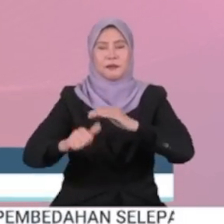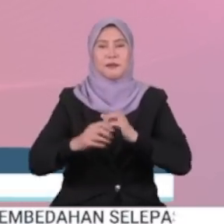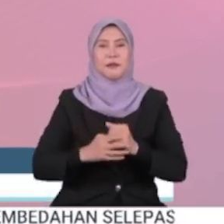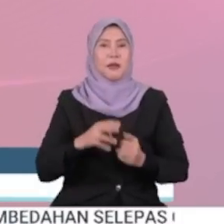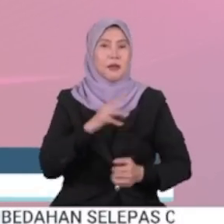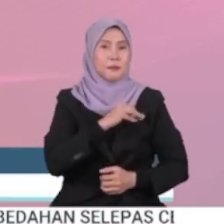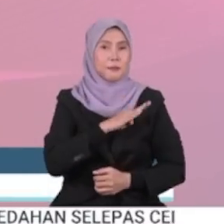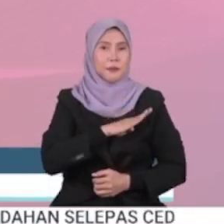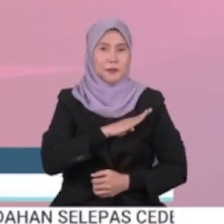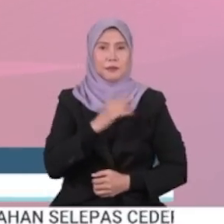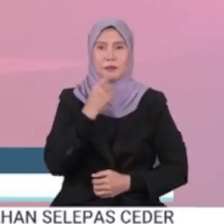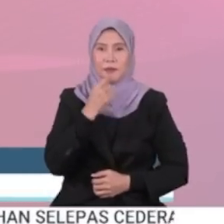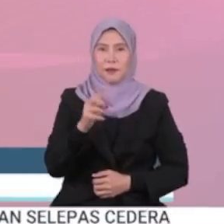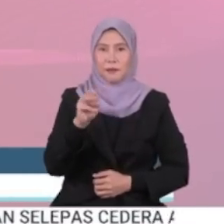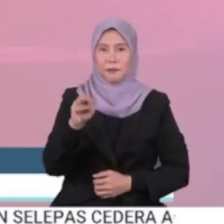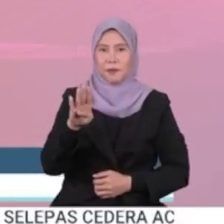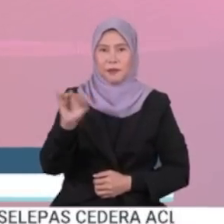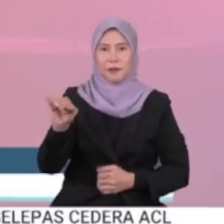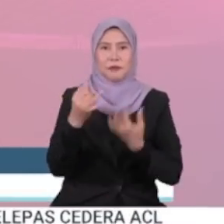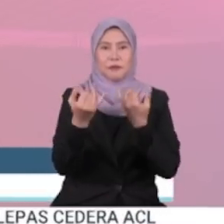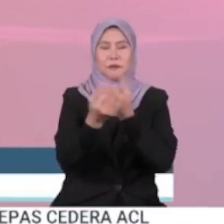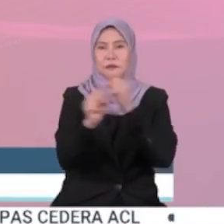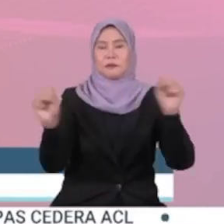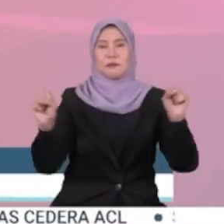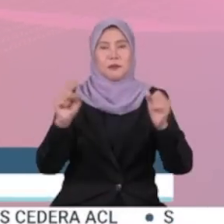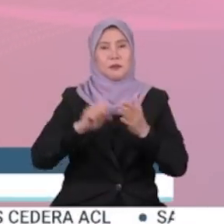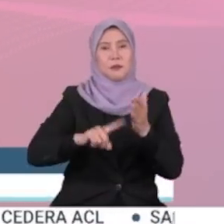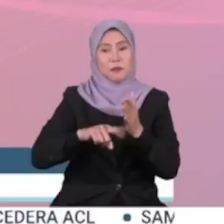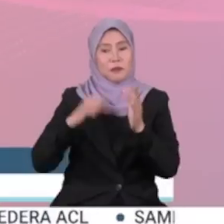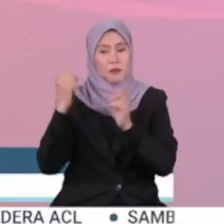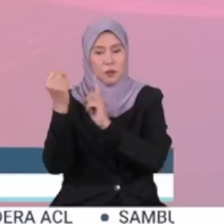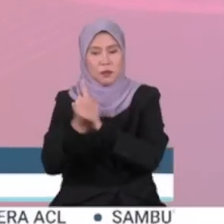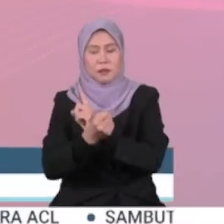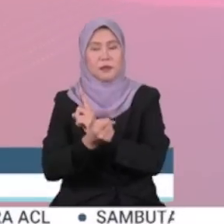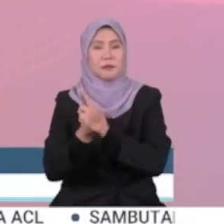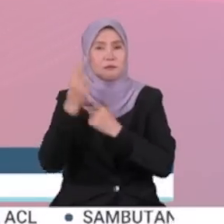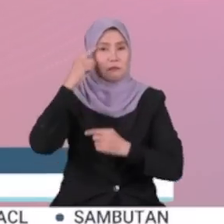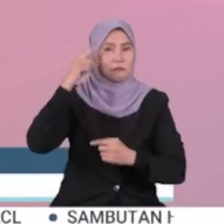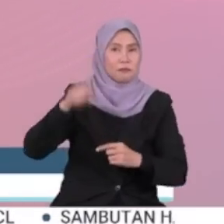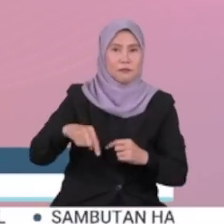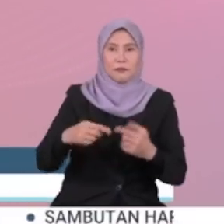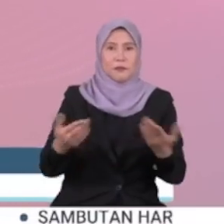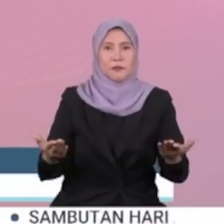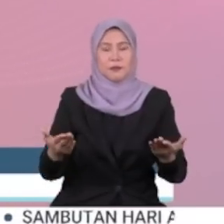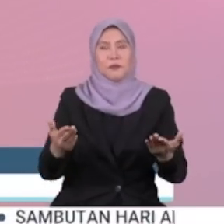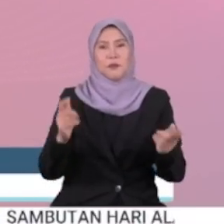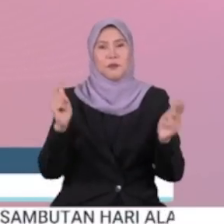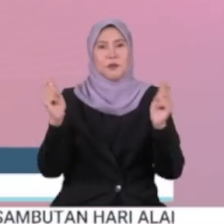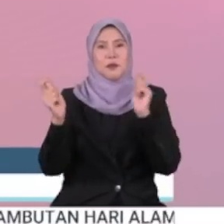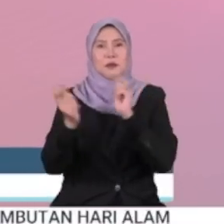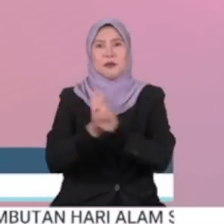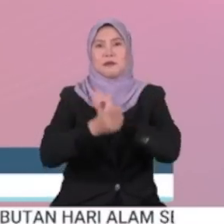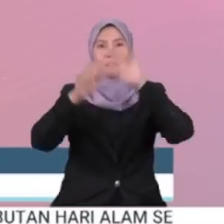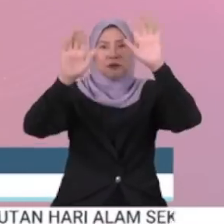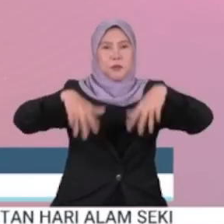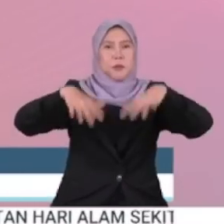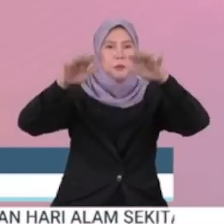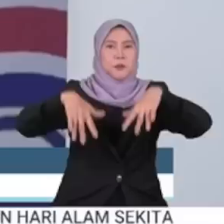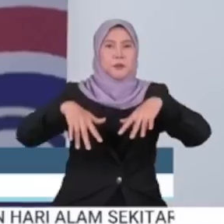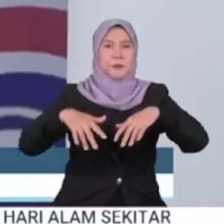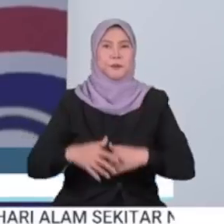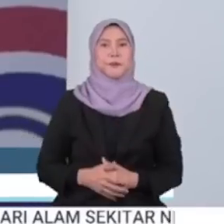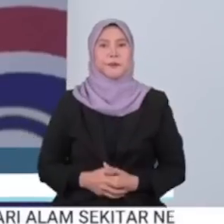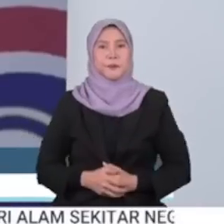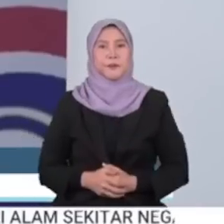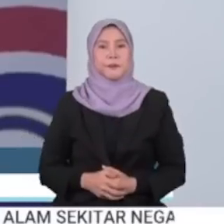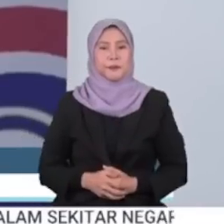menerusi Pemerbadanan MBI kini bersedia dengan apa jua situasi luar jangka terutama ketika peralihan monsun timur laut nanti.